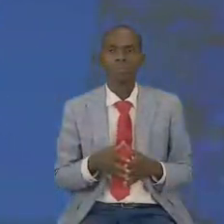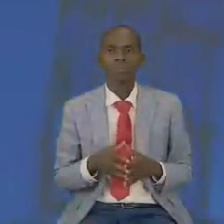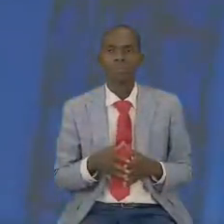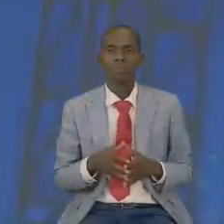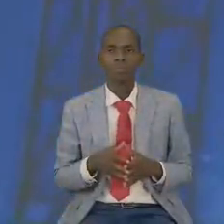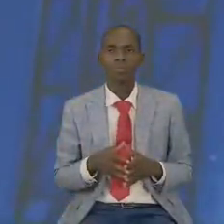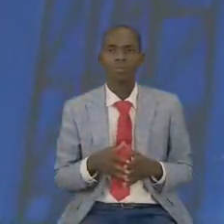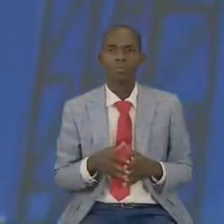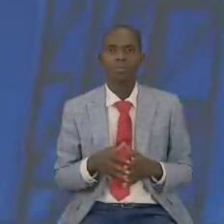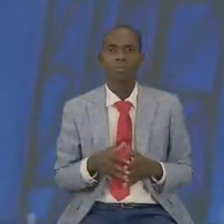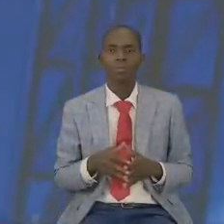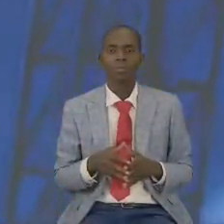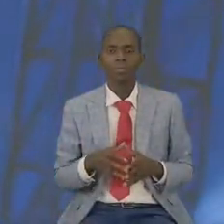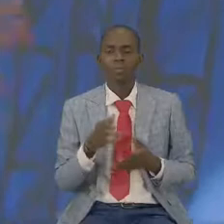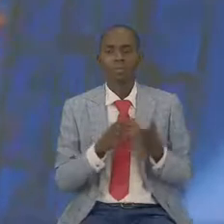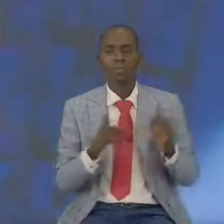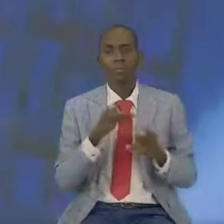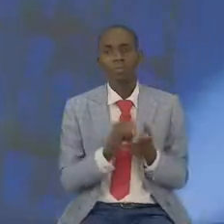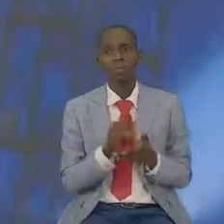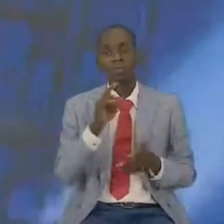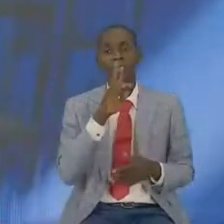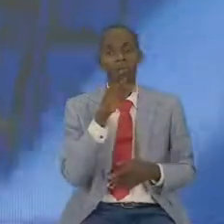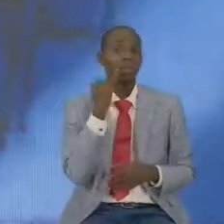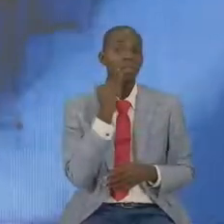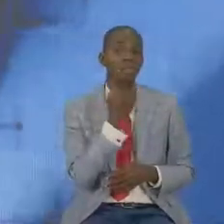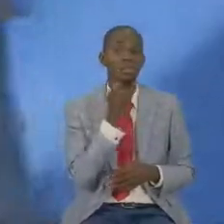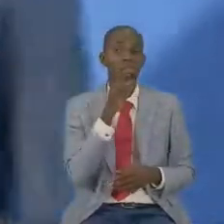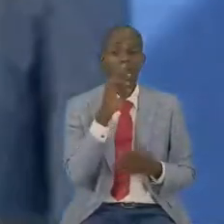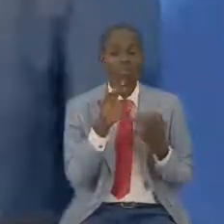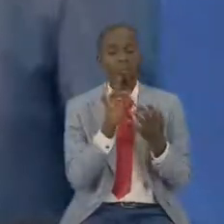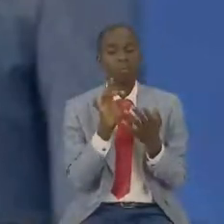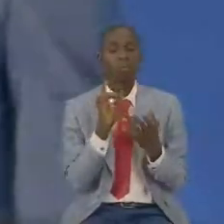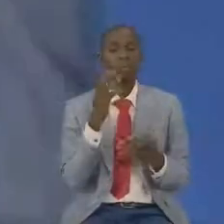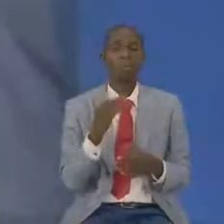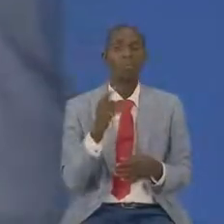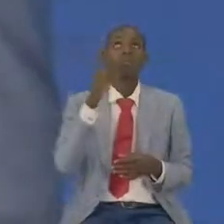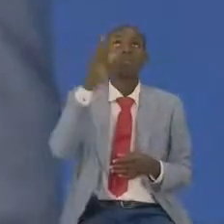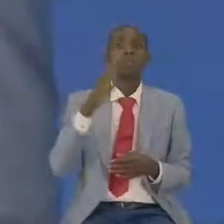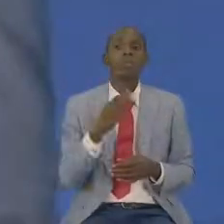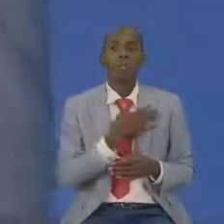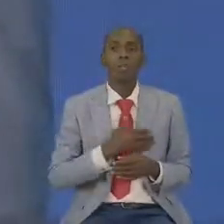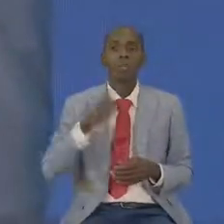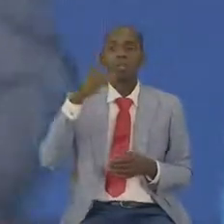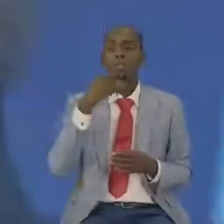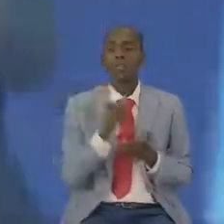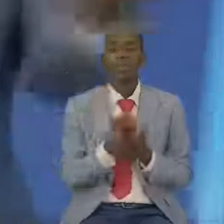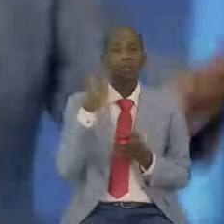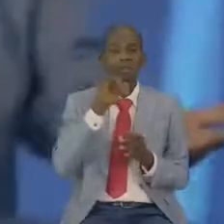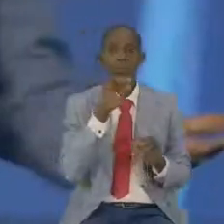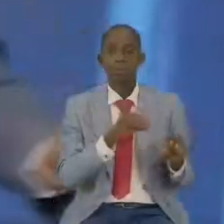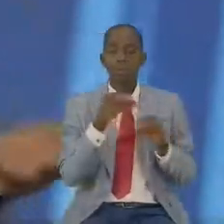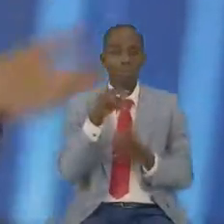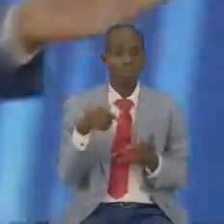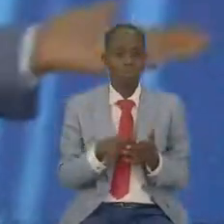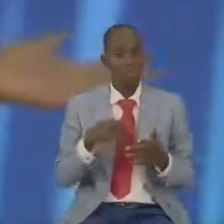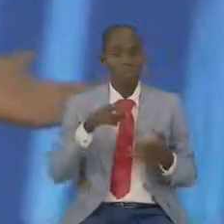disent, tu es un Israélite, tu es choisi de Dieu. Et Dieu a dit, je ne te frapperai d'aucune des maladies. Alors ils